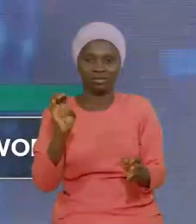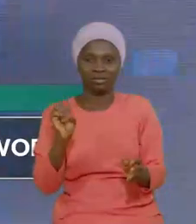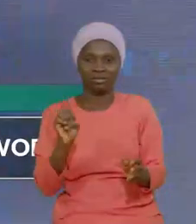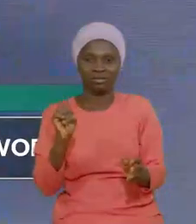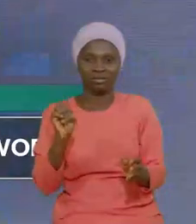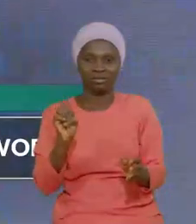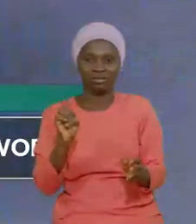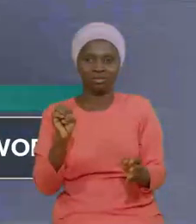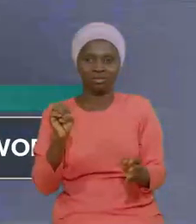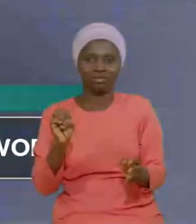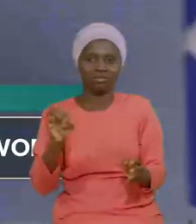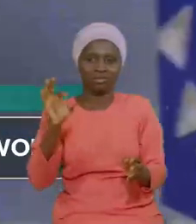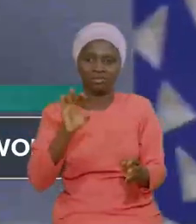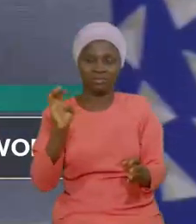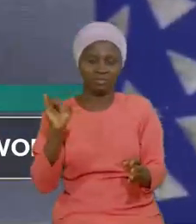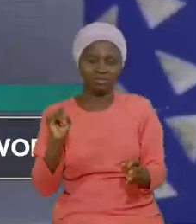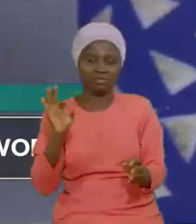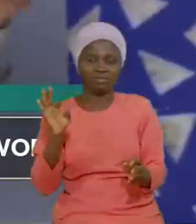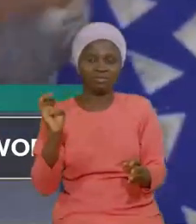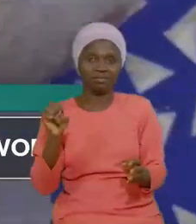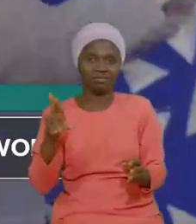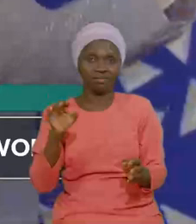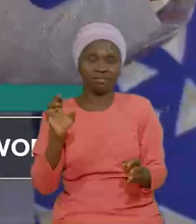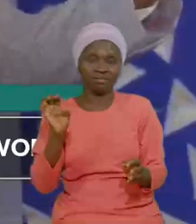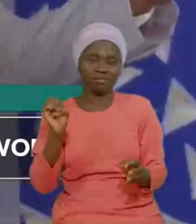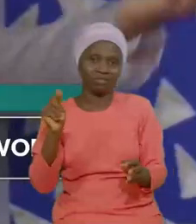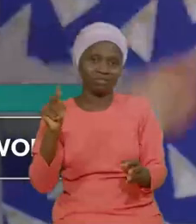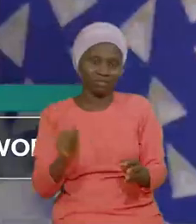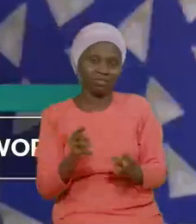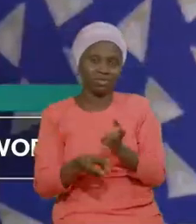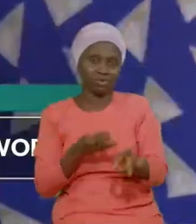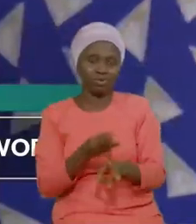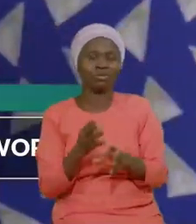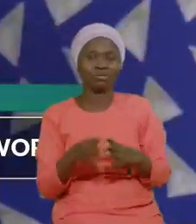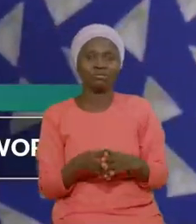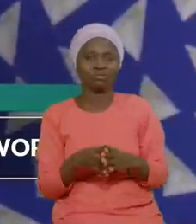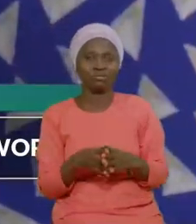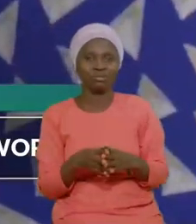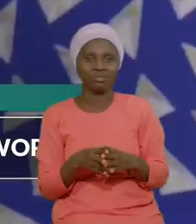Et troisième point, nous verrons la gloire de changer le monde indifférent.